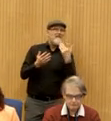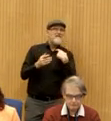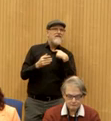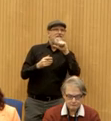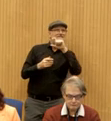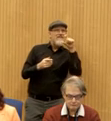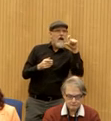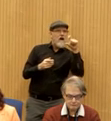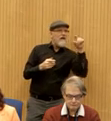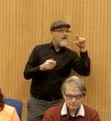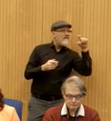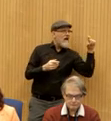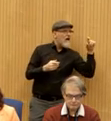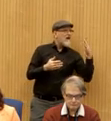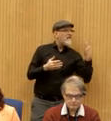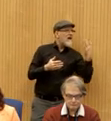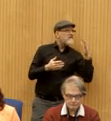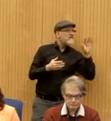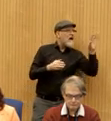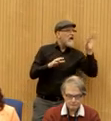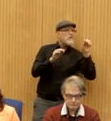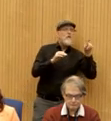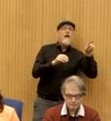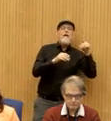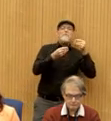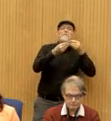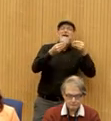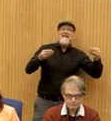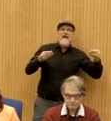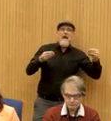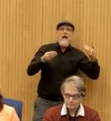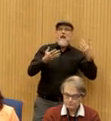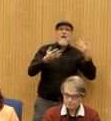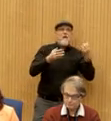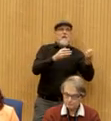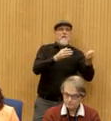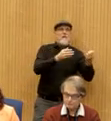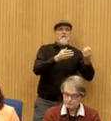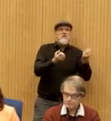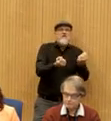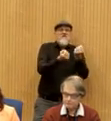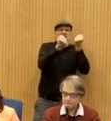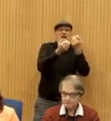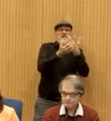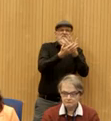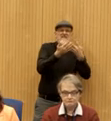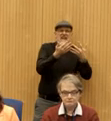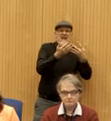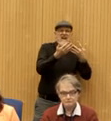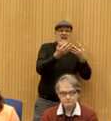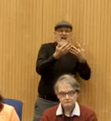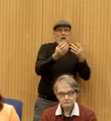nehme. Das hilft mir, um selbstständig meine Aufgaben zu erledigen.